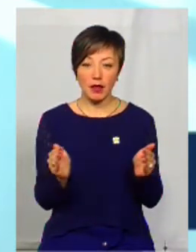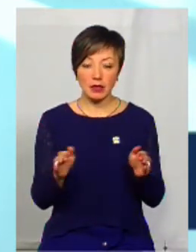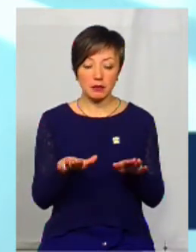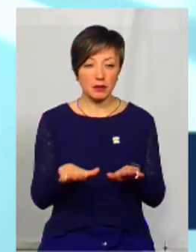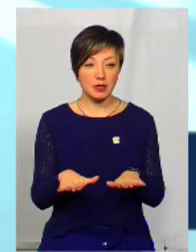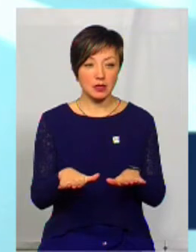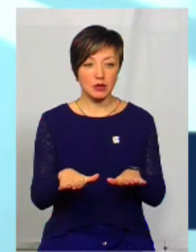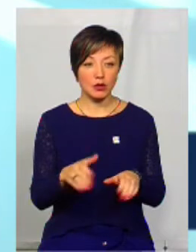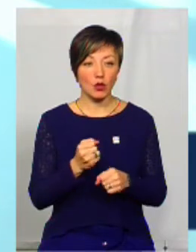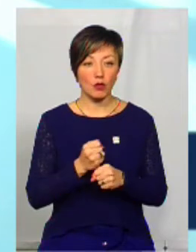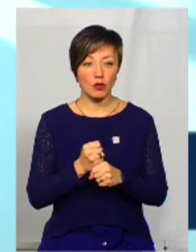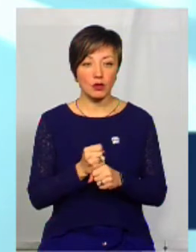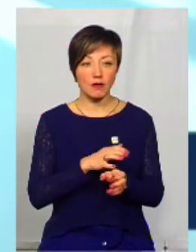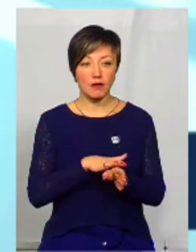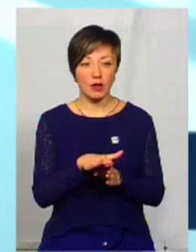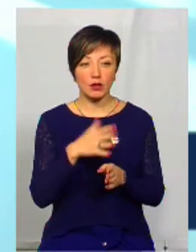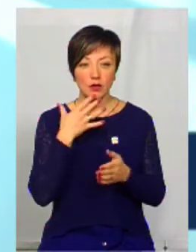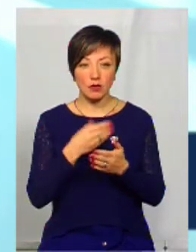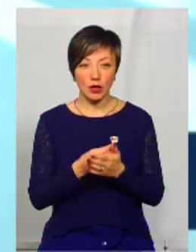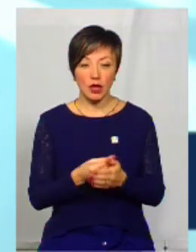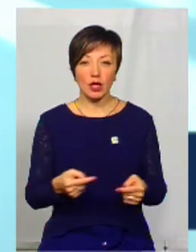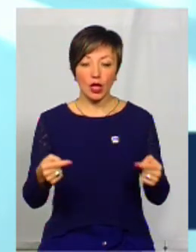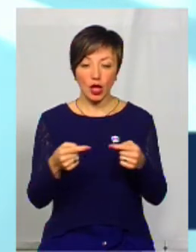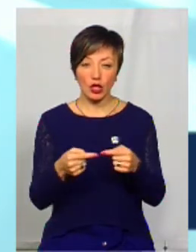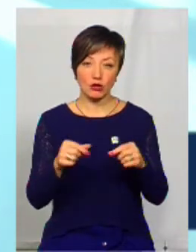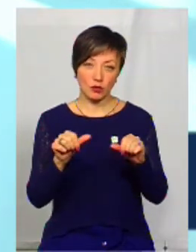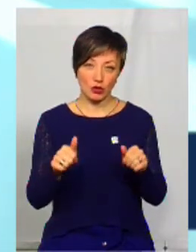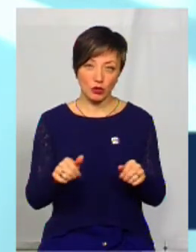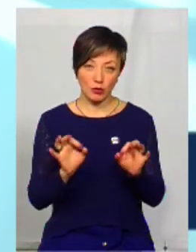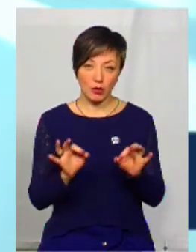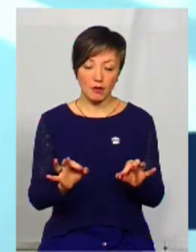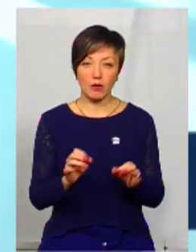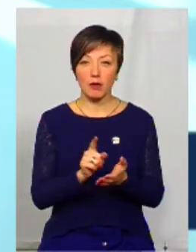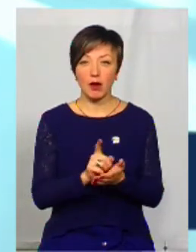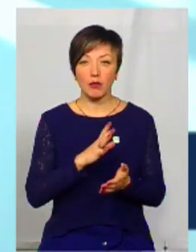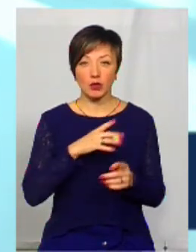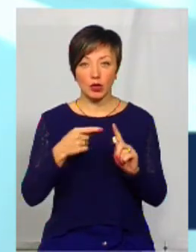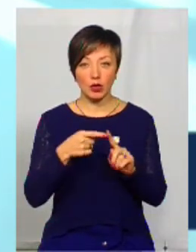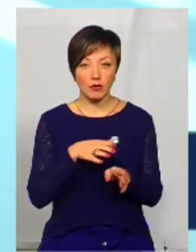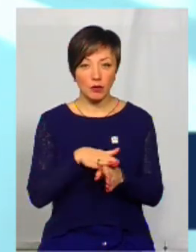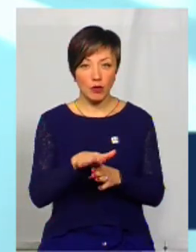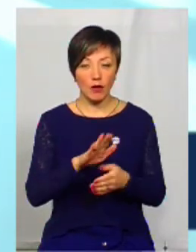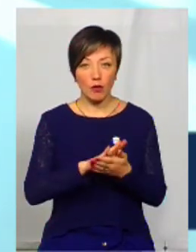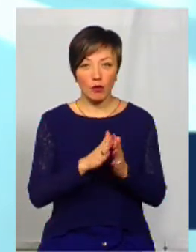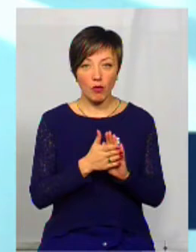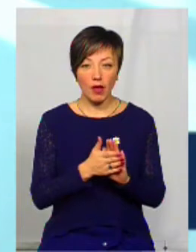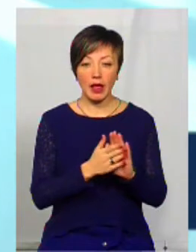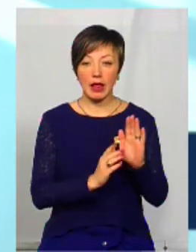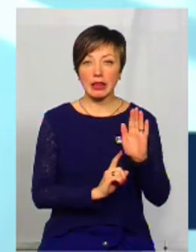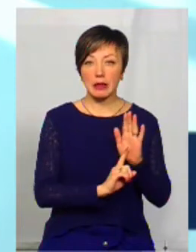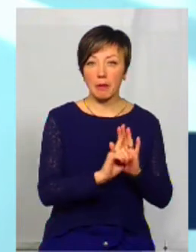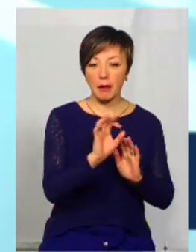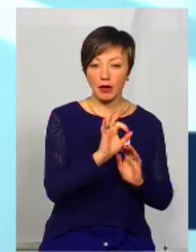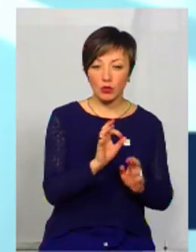малесенській ділянці роботи виконати свою роботу належним чином. Тобто, має бути дотримані певні умови, як і температурні